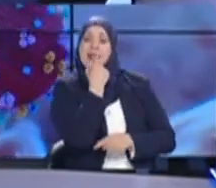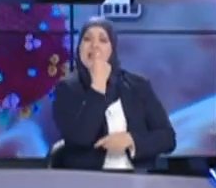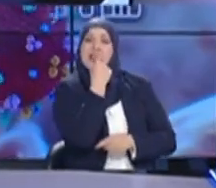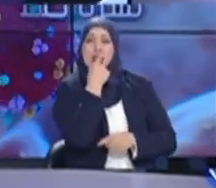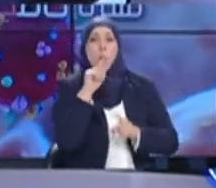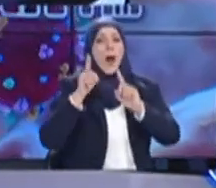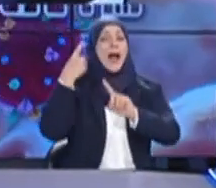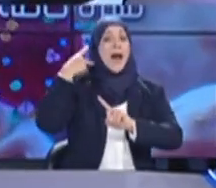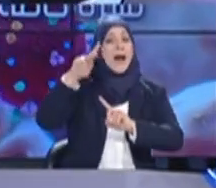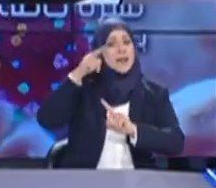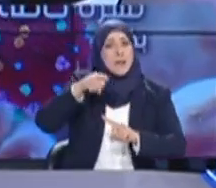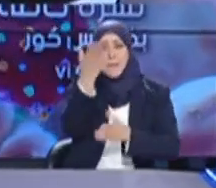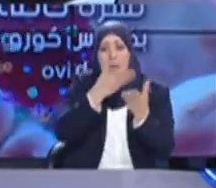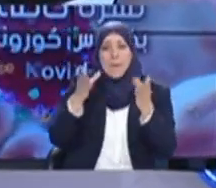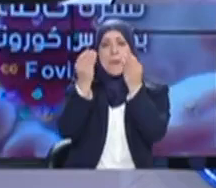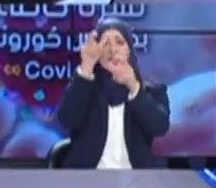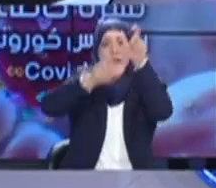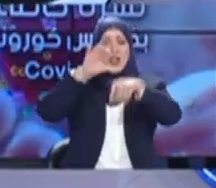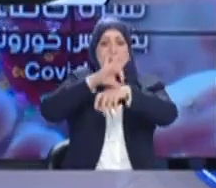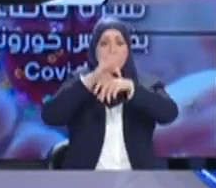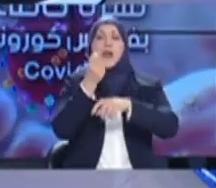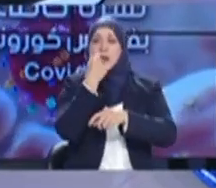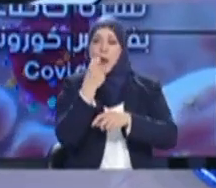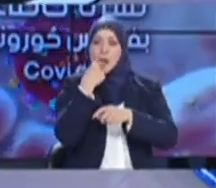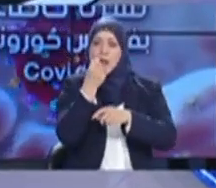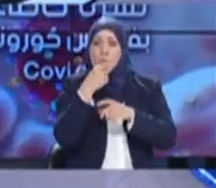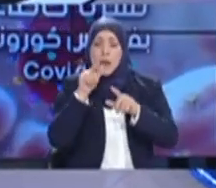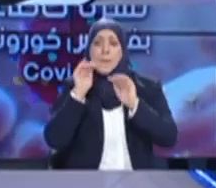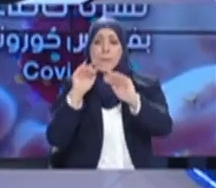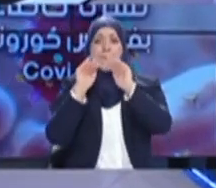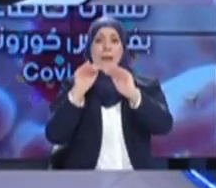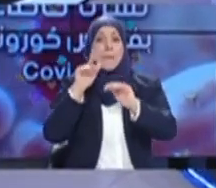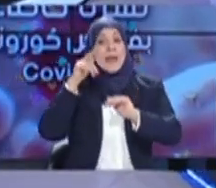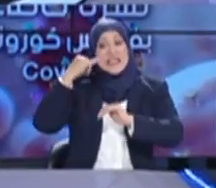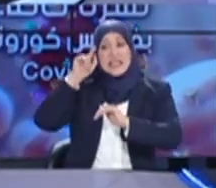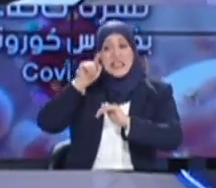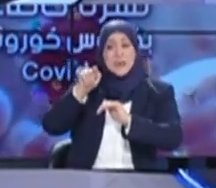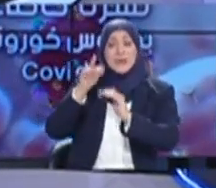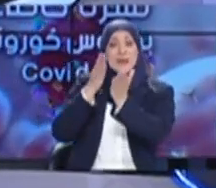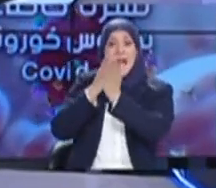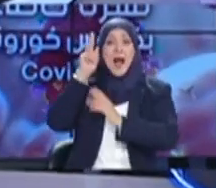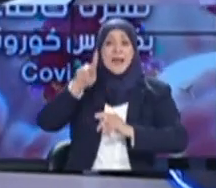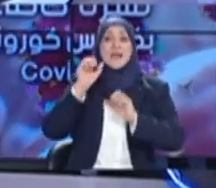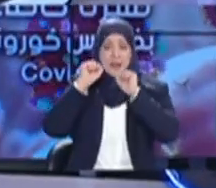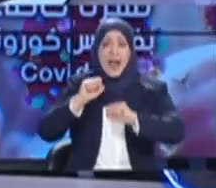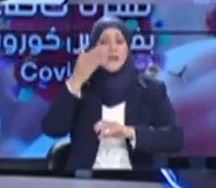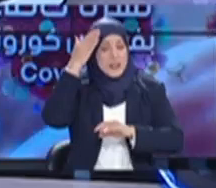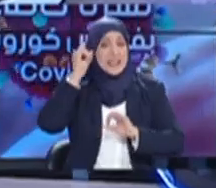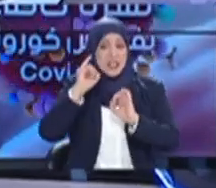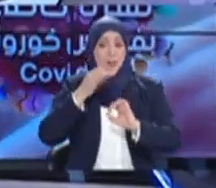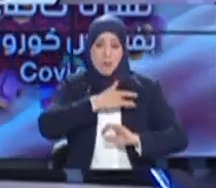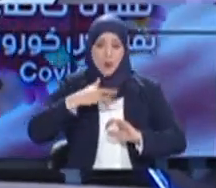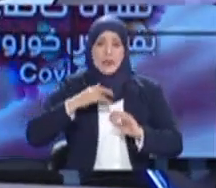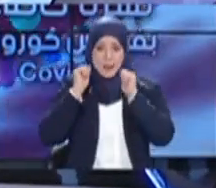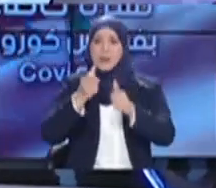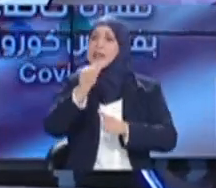برشا، وبرشا مرضى ياخذوا فيهم. نقولوا لهم اللي إذا كان يستحق لزونتي انفلاماتوار ياخذهم. بالنسبة